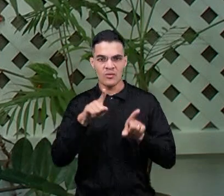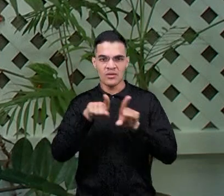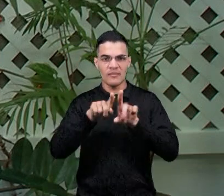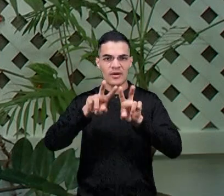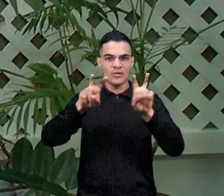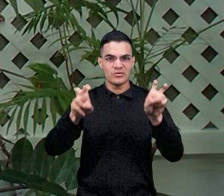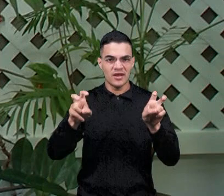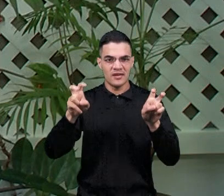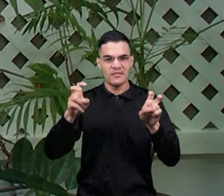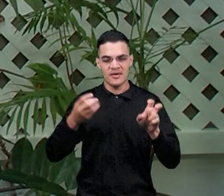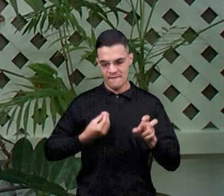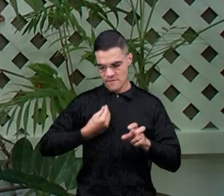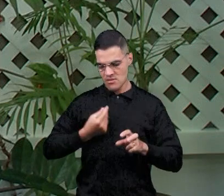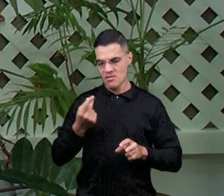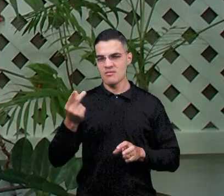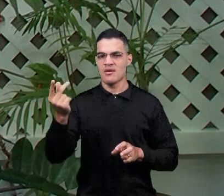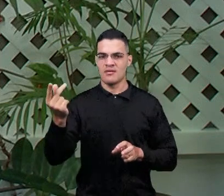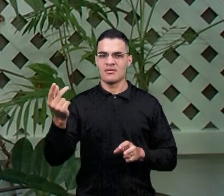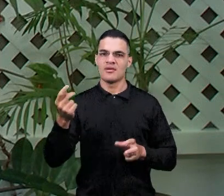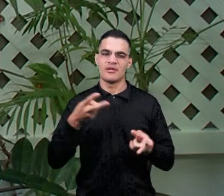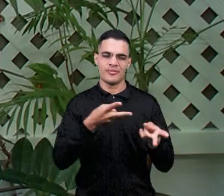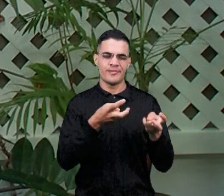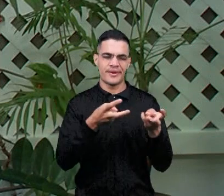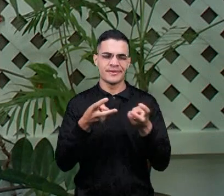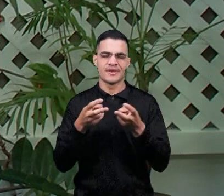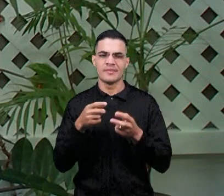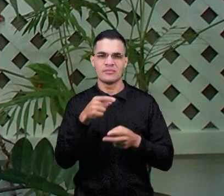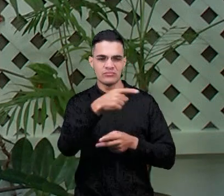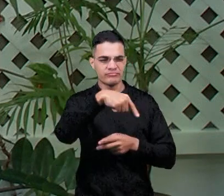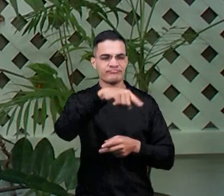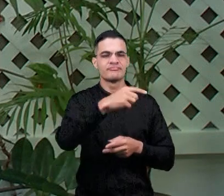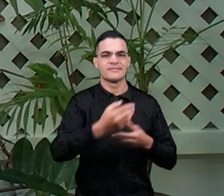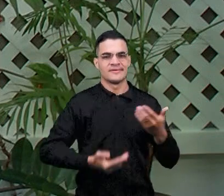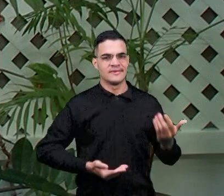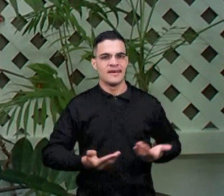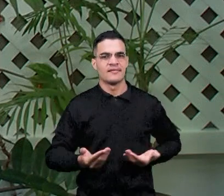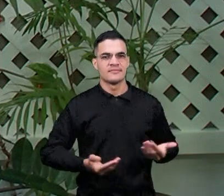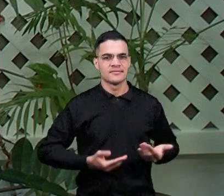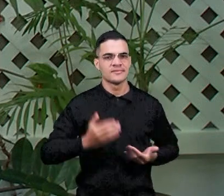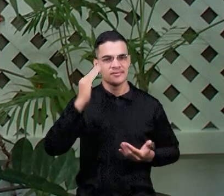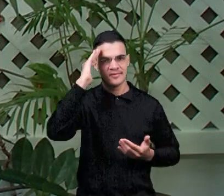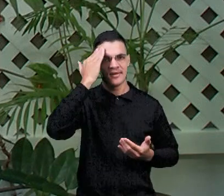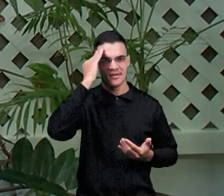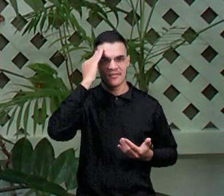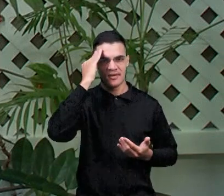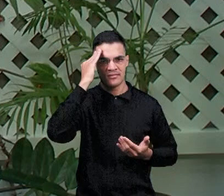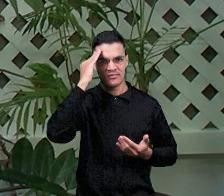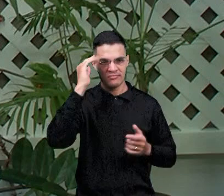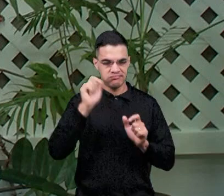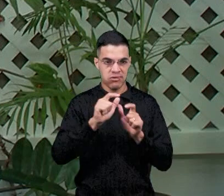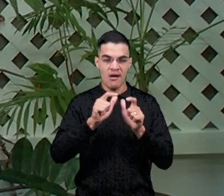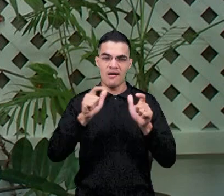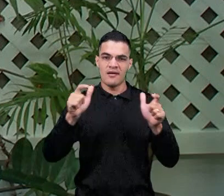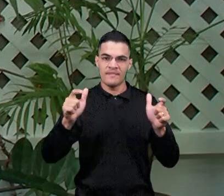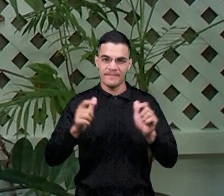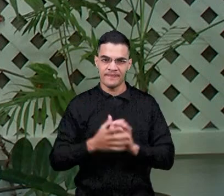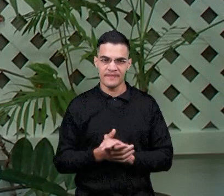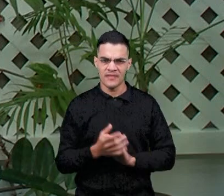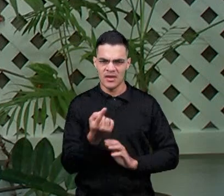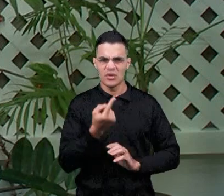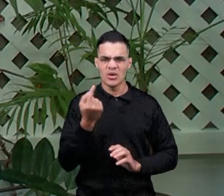de la vie éternelle, qui est le grand besoin du chrétien, des serviteurs de Dieu à cette heure. Nous connaissons beaucoup de